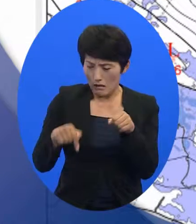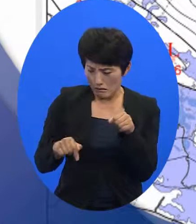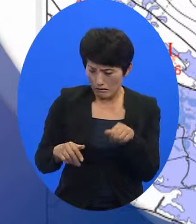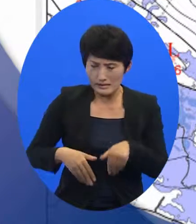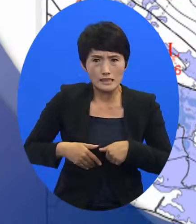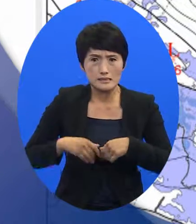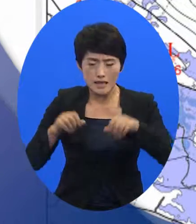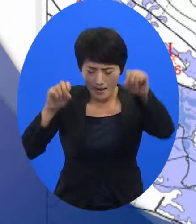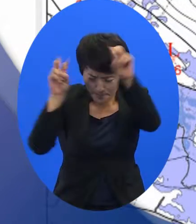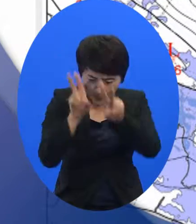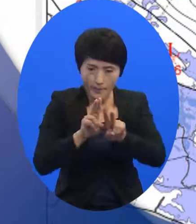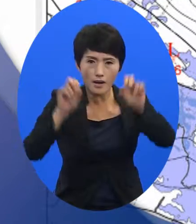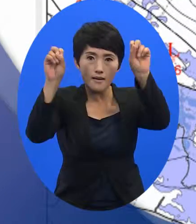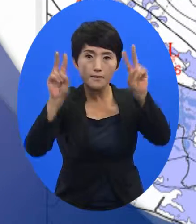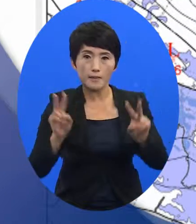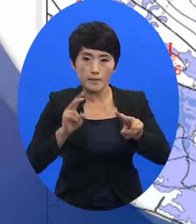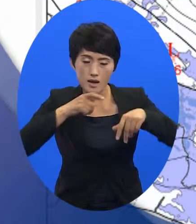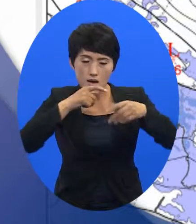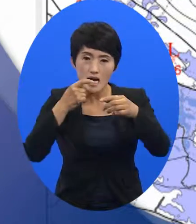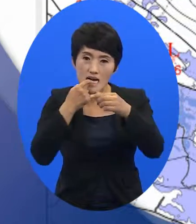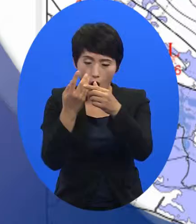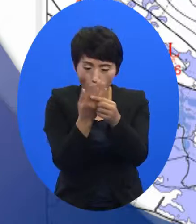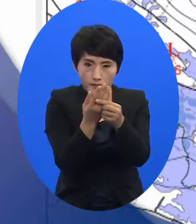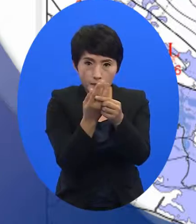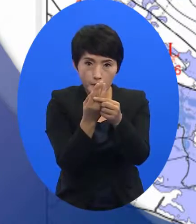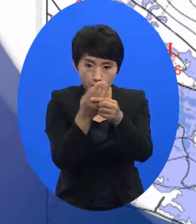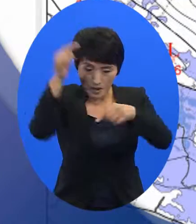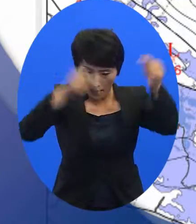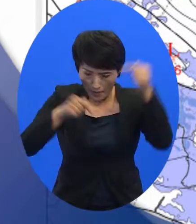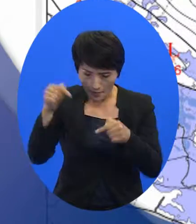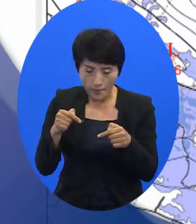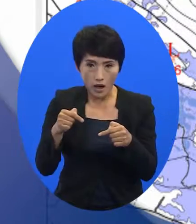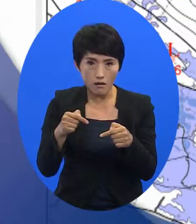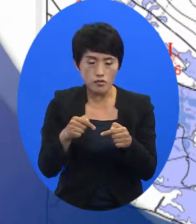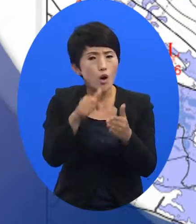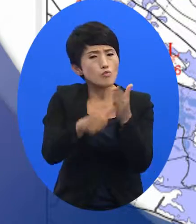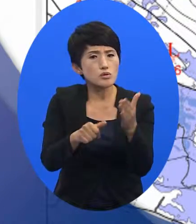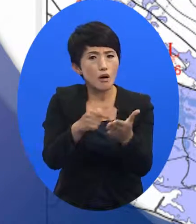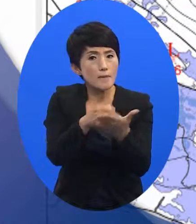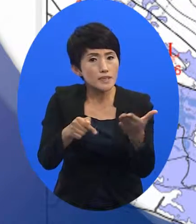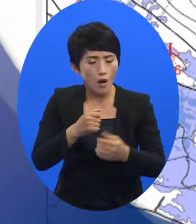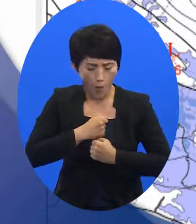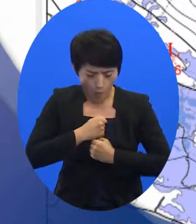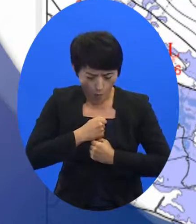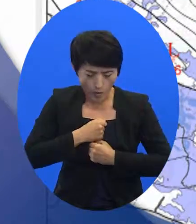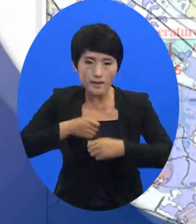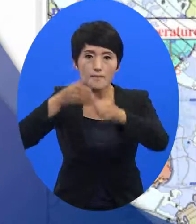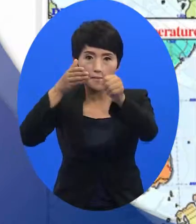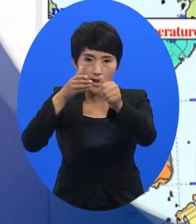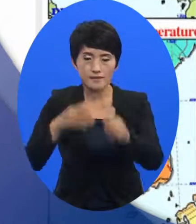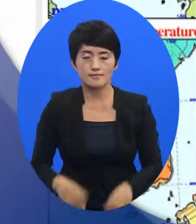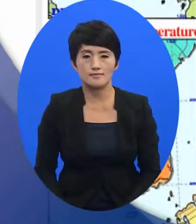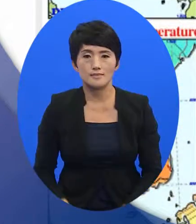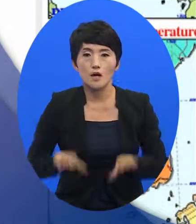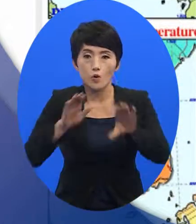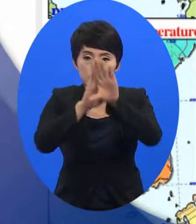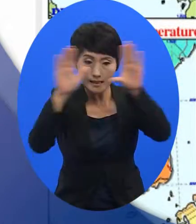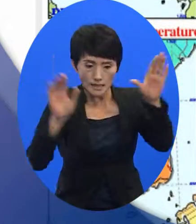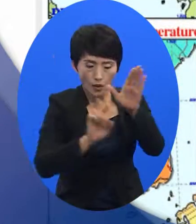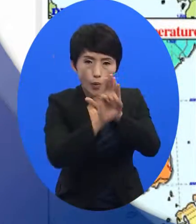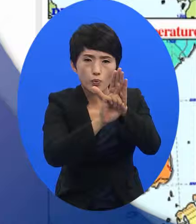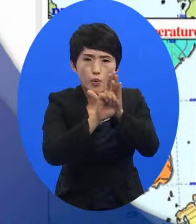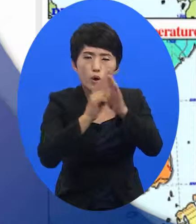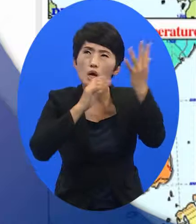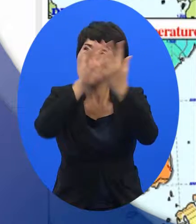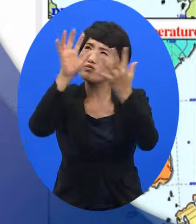함께 천둥 번개가 치겠고 우박이 떨어지는 곳도 있겠으니 안전사고와 시설물 관리에 유의하시기 바랍니다. 오늘 낮 최고 기온은